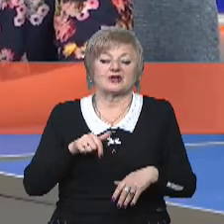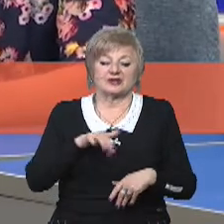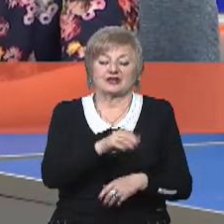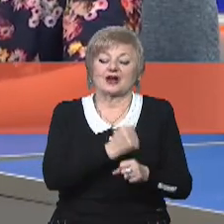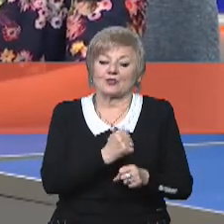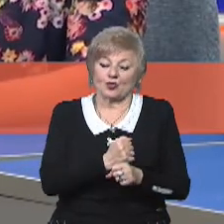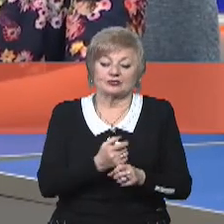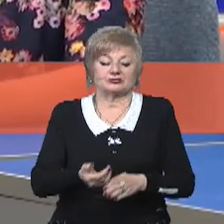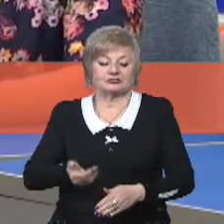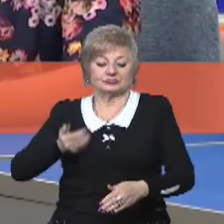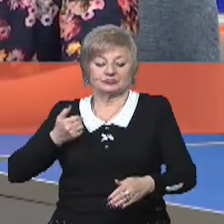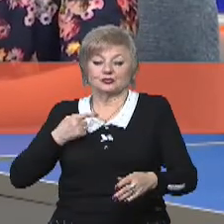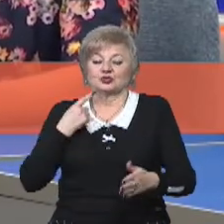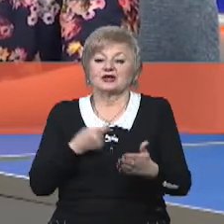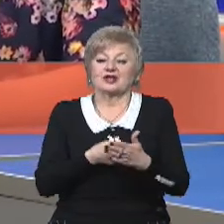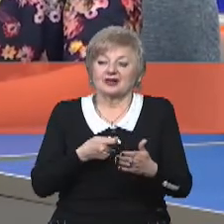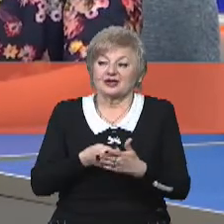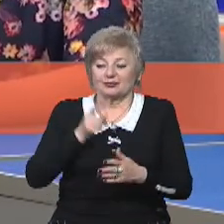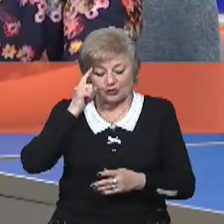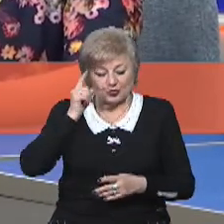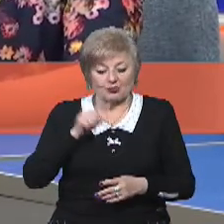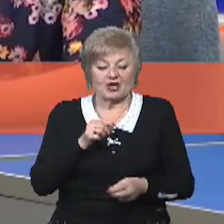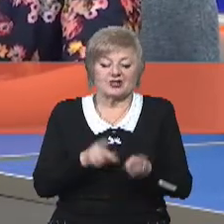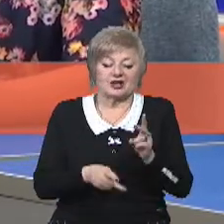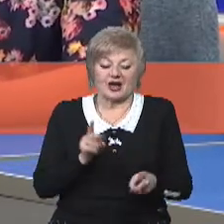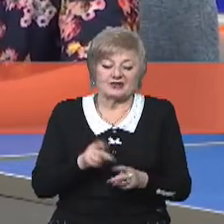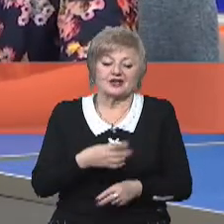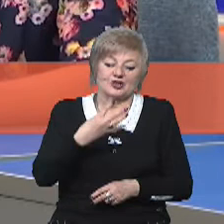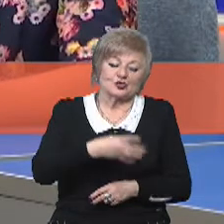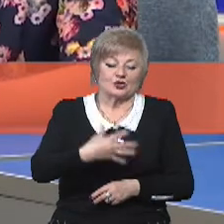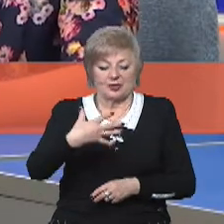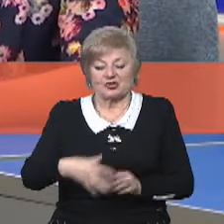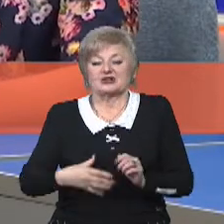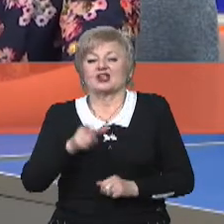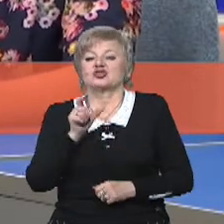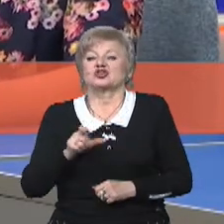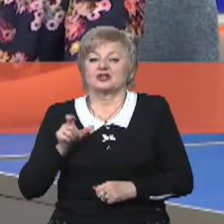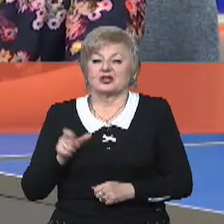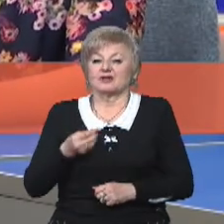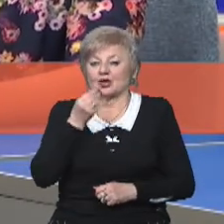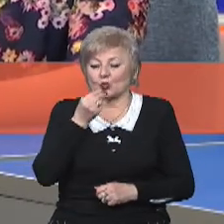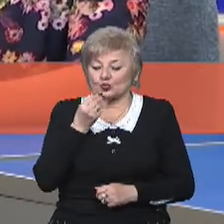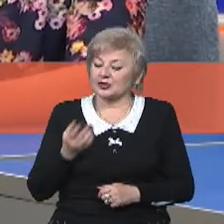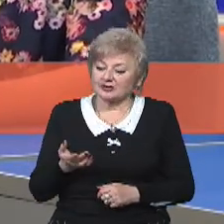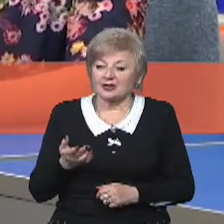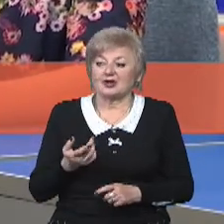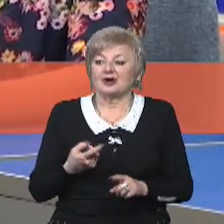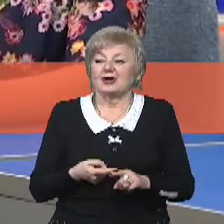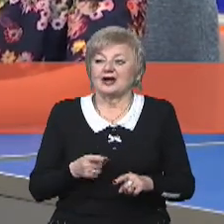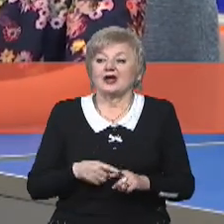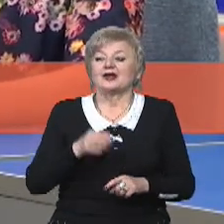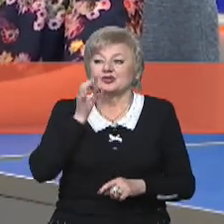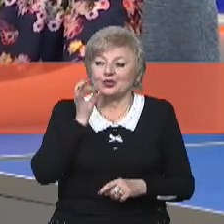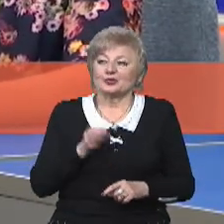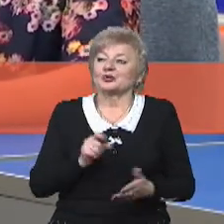це може бути складно навчитися готувати на 40-50 людей в таборі їжу. Це ті компетенції,